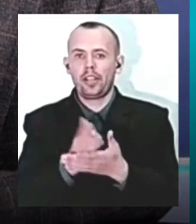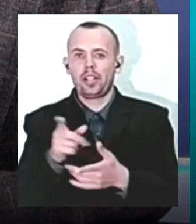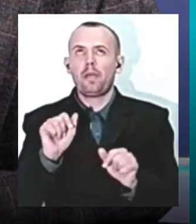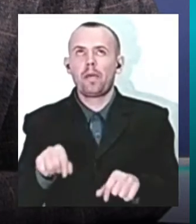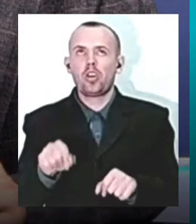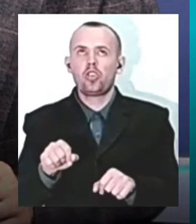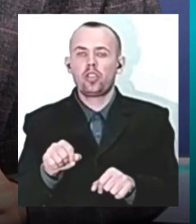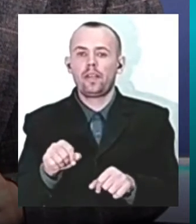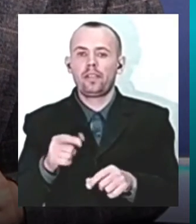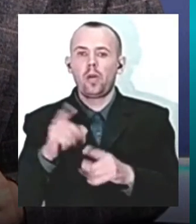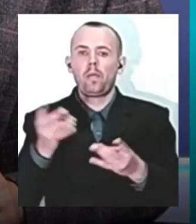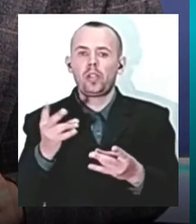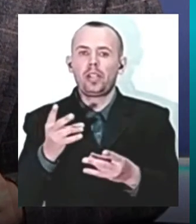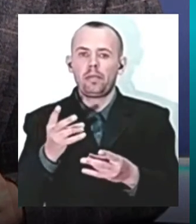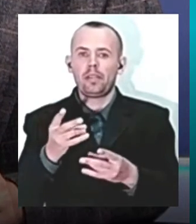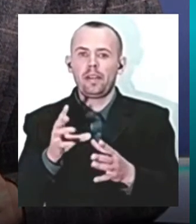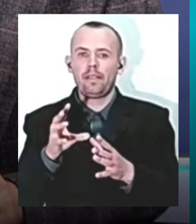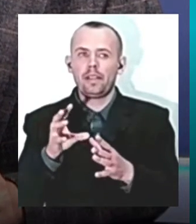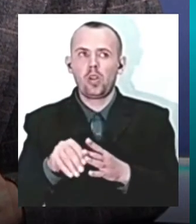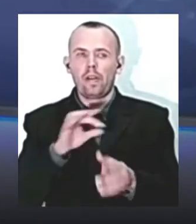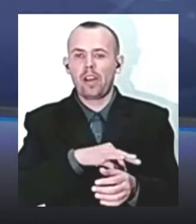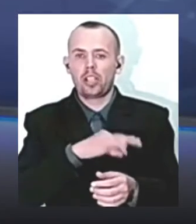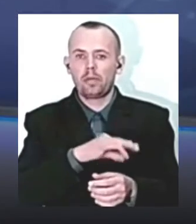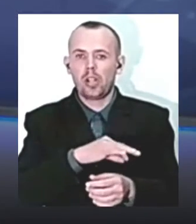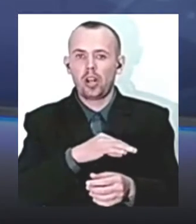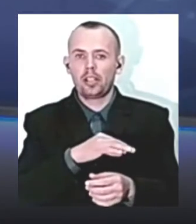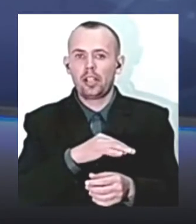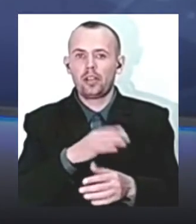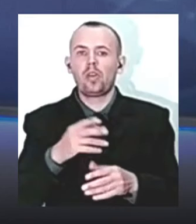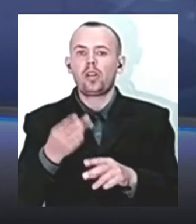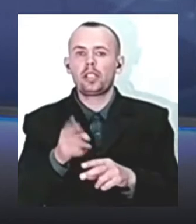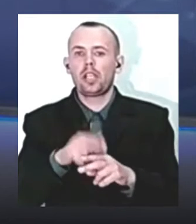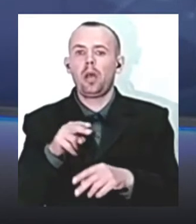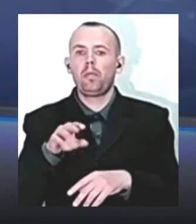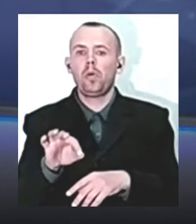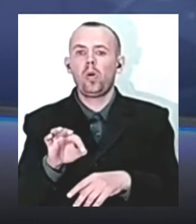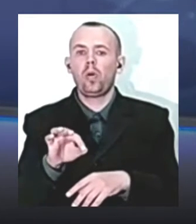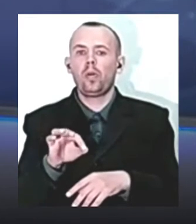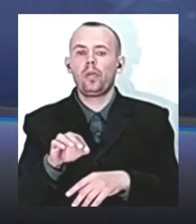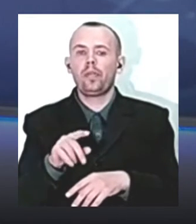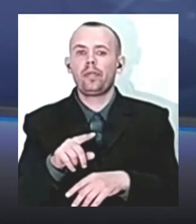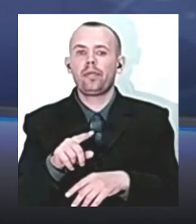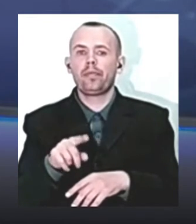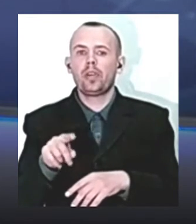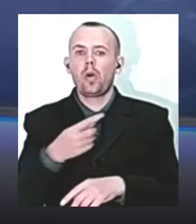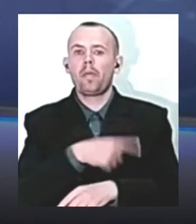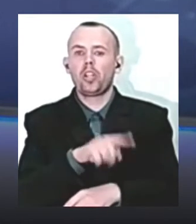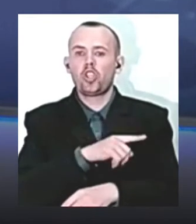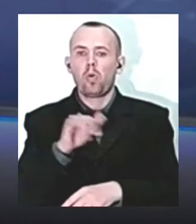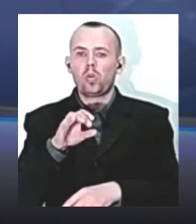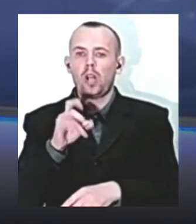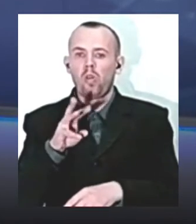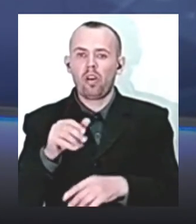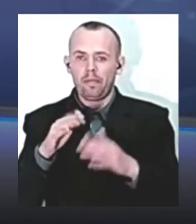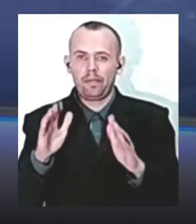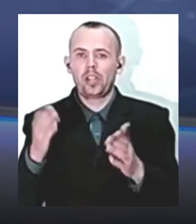потрібно будівлю ввести в експлуатацію. Це по ті медичні установи, які знаходяться на